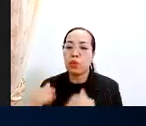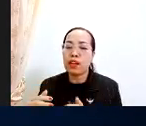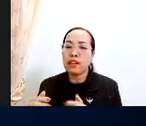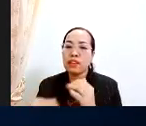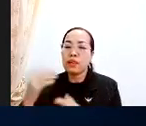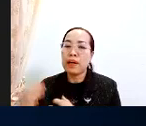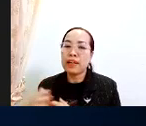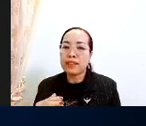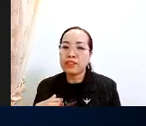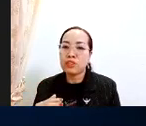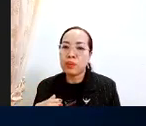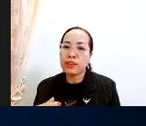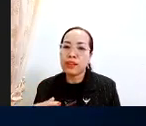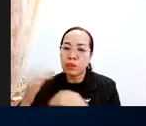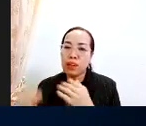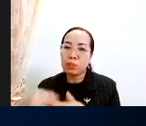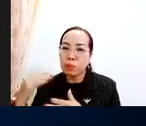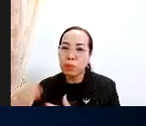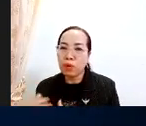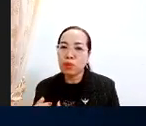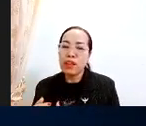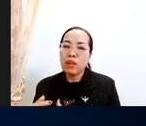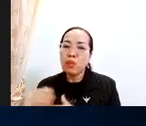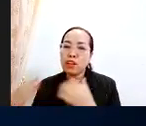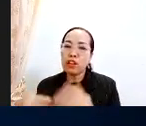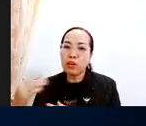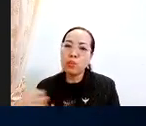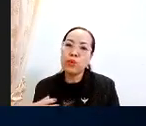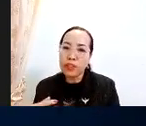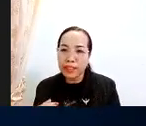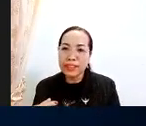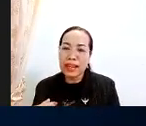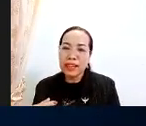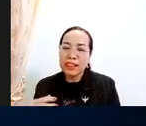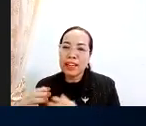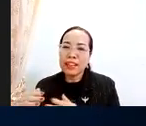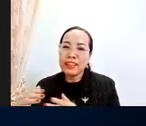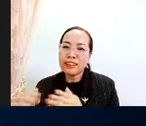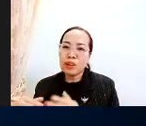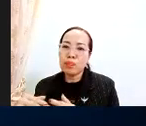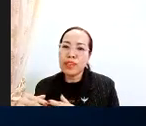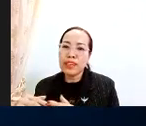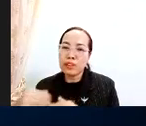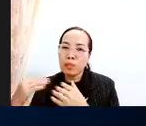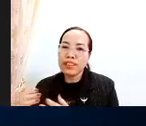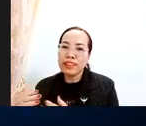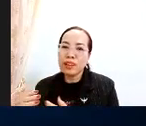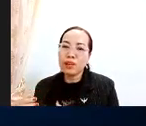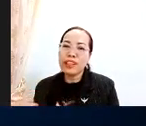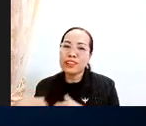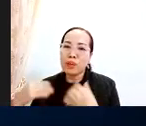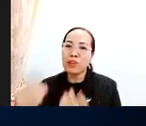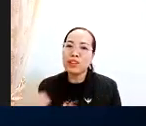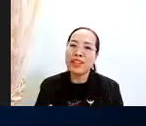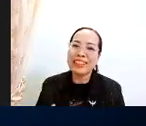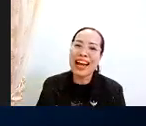nhom qua nó bạn thì than chùm bình hay qua nó bị phục lục muôi đo từ lông từ lìa chả đại niệm nhom miên là tô mi nâng khuôn